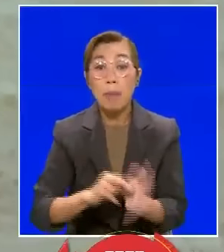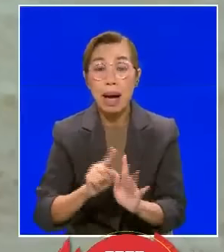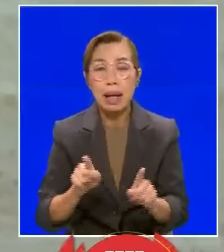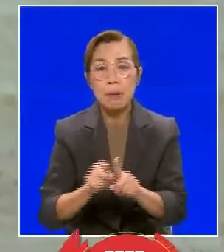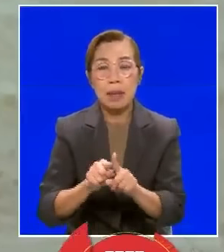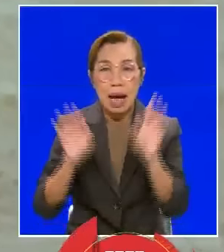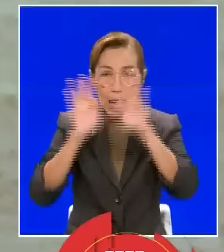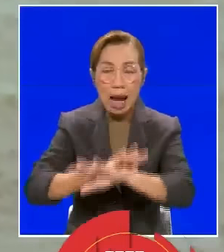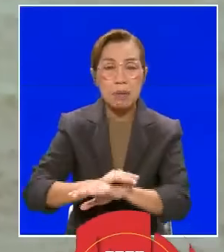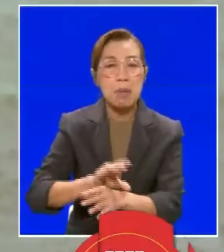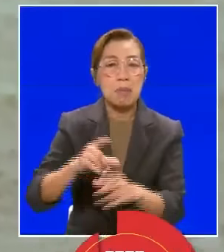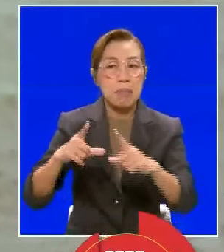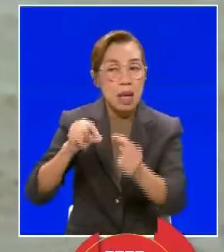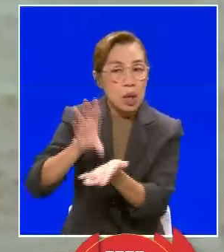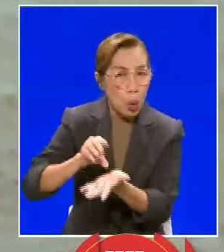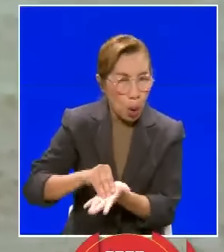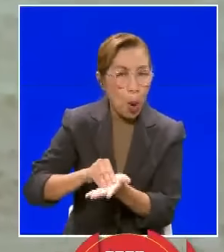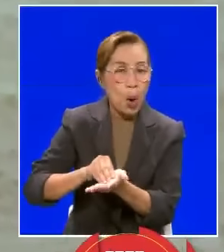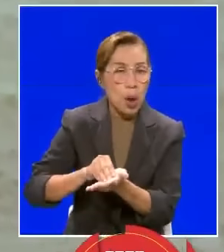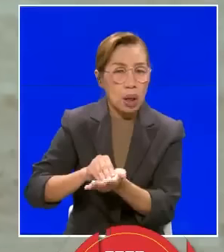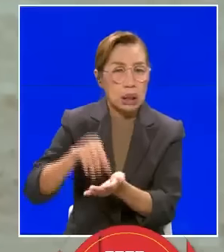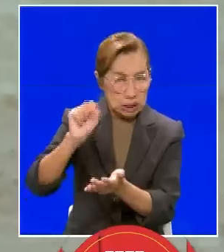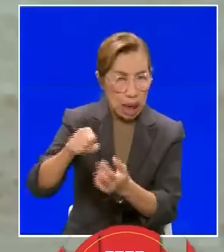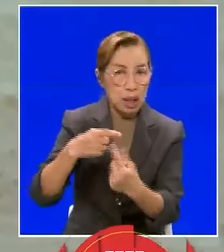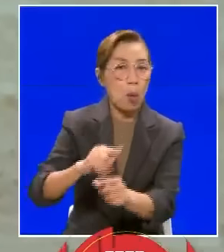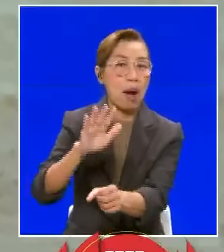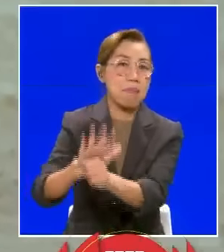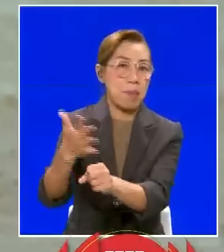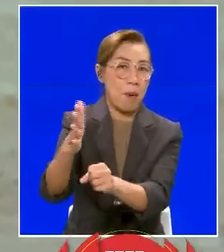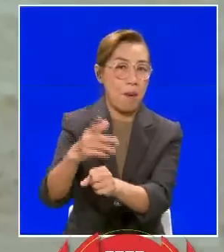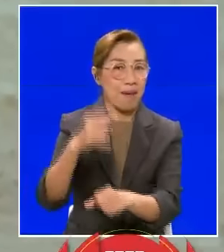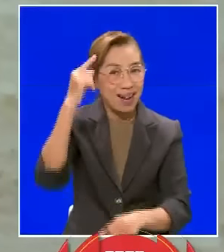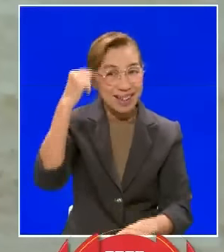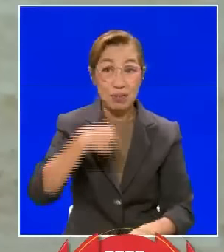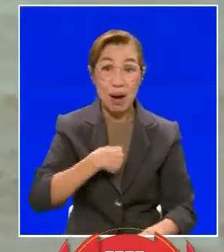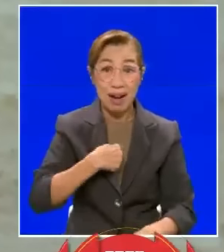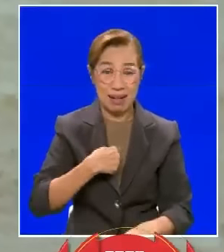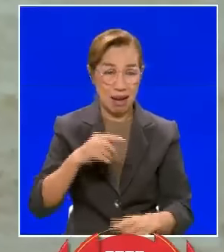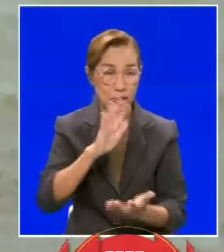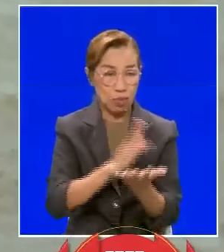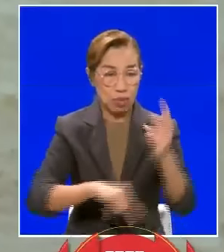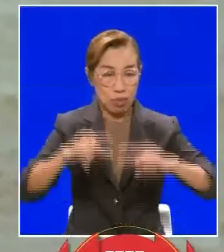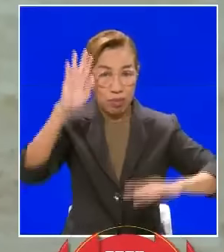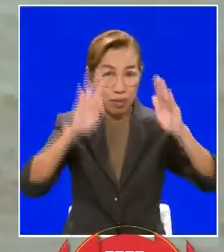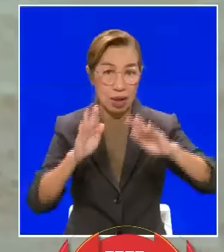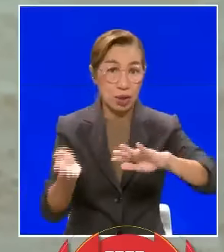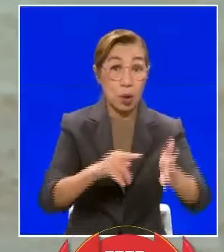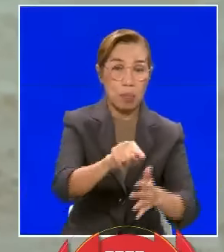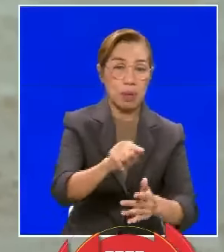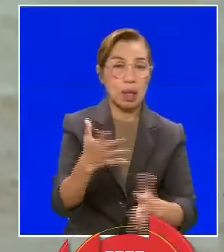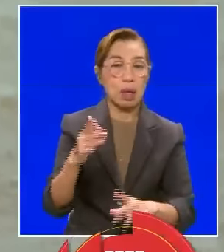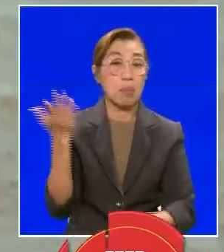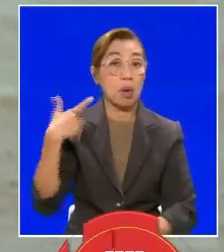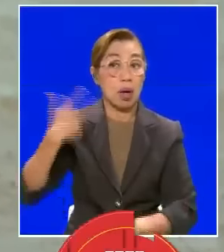มันไม่พอที่จะบอกว่าจะล้มล้างการปกครองเพราะอย่าลืมนะครับก่อนหน้านี้ที่ศาลมีคำวินิจฉัยแล้วมันผูกพันทุกองค์กร